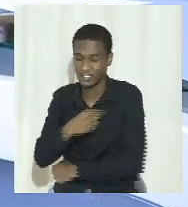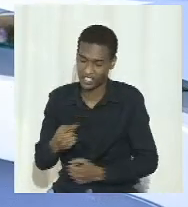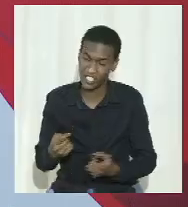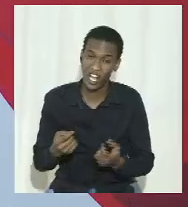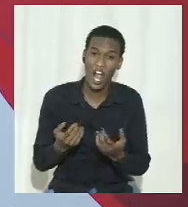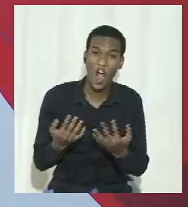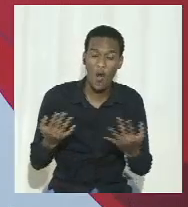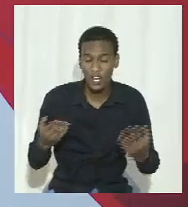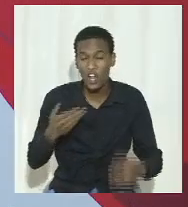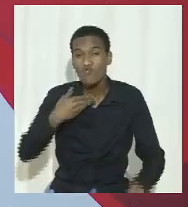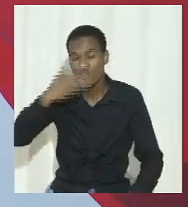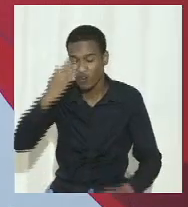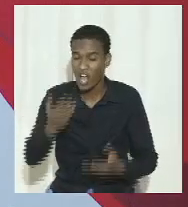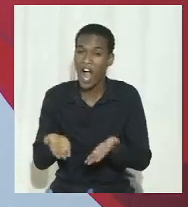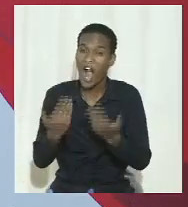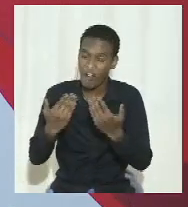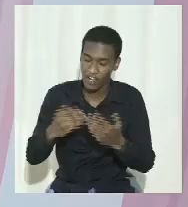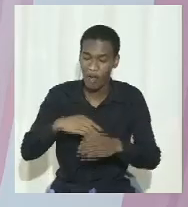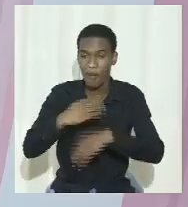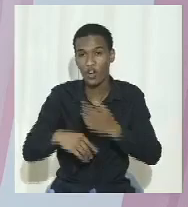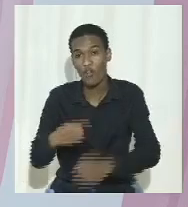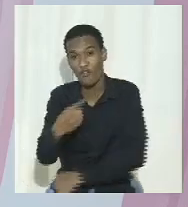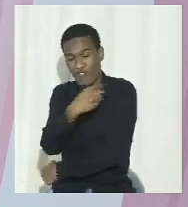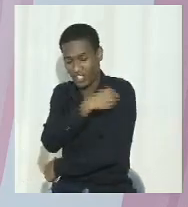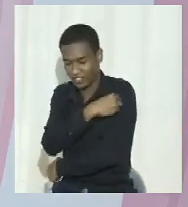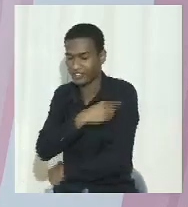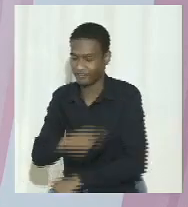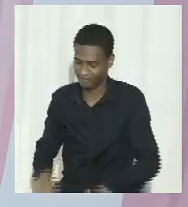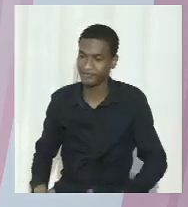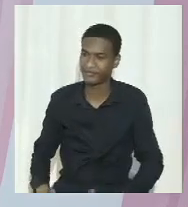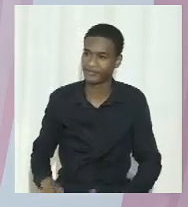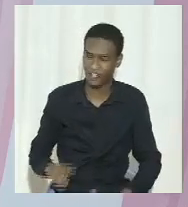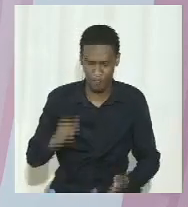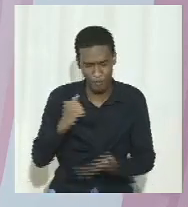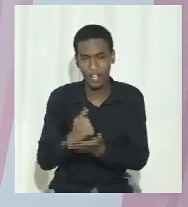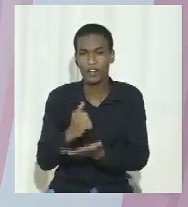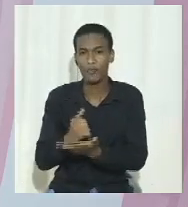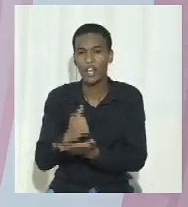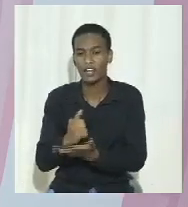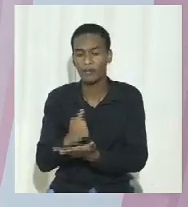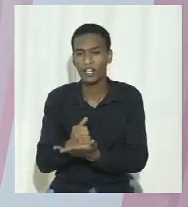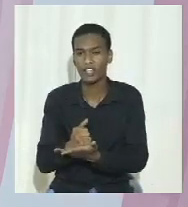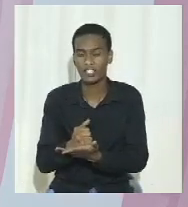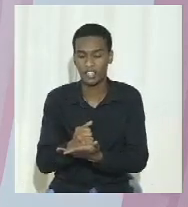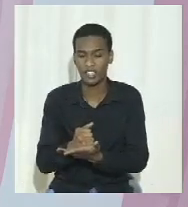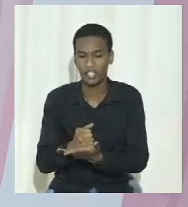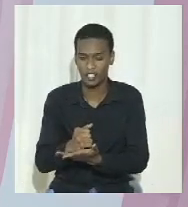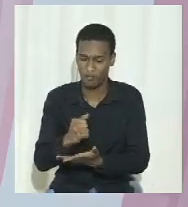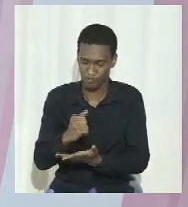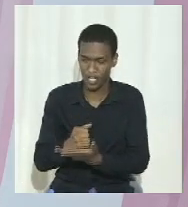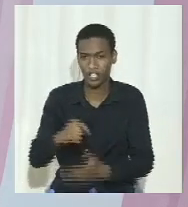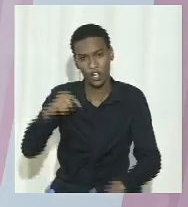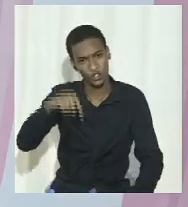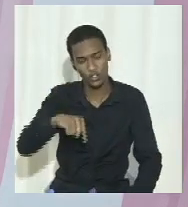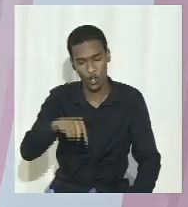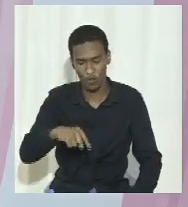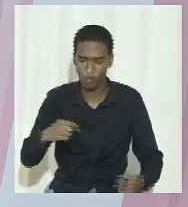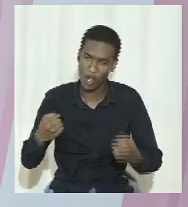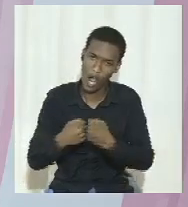no azo atao vaksiny? Ia, marina tokoa izany a. Ao anatin'ny ady